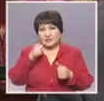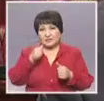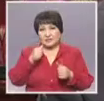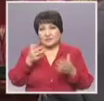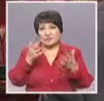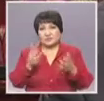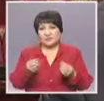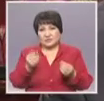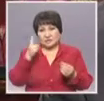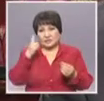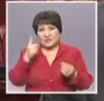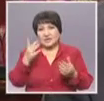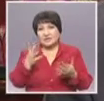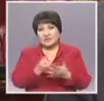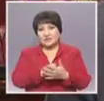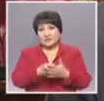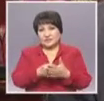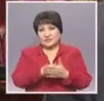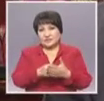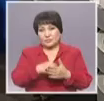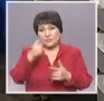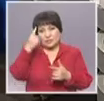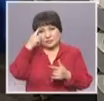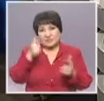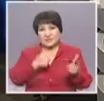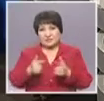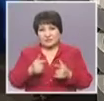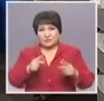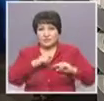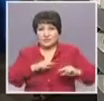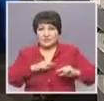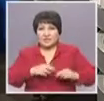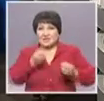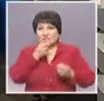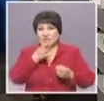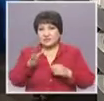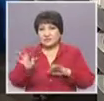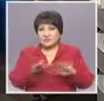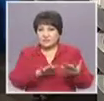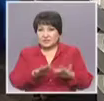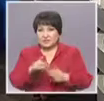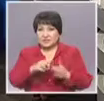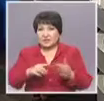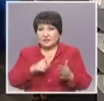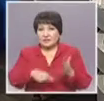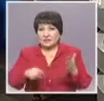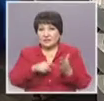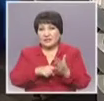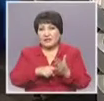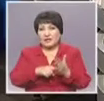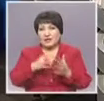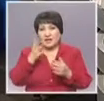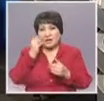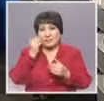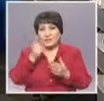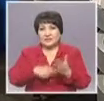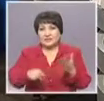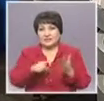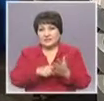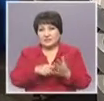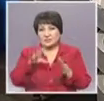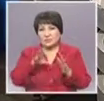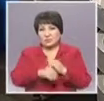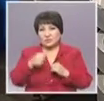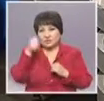деп ойлаймыз. Уақыттың созу мәселесі дайындық жұмыстар қазір жақсы жүріп жатыр. Қала жылда енді Алматы қаласы соңғы кездері үлкен